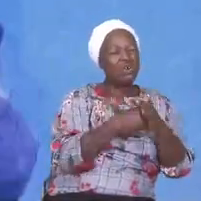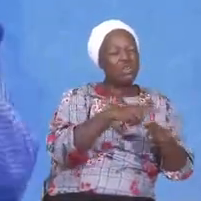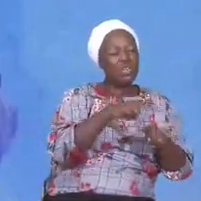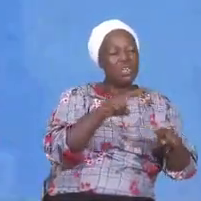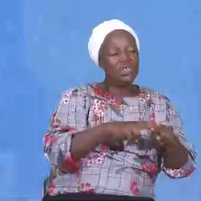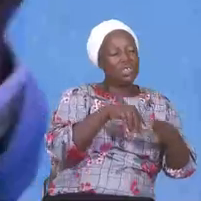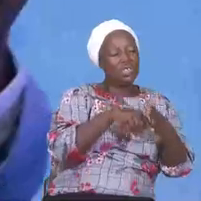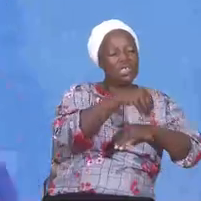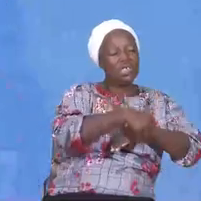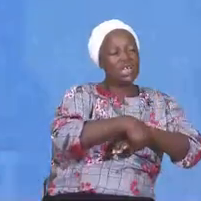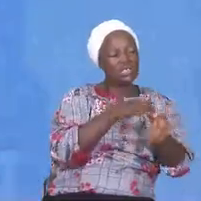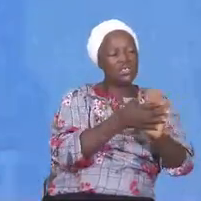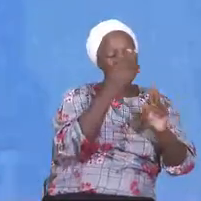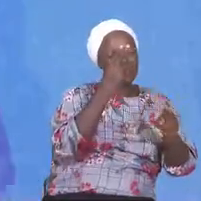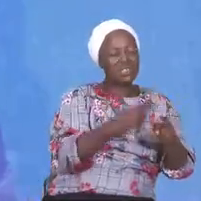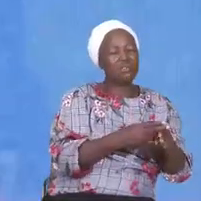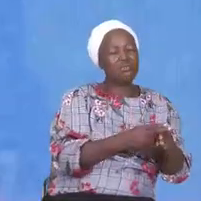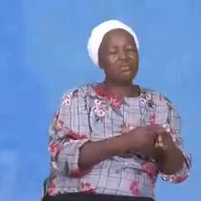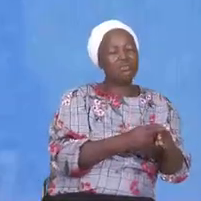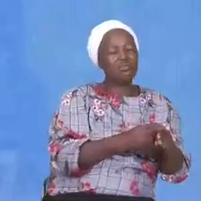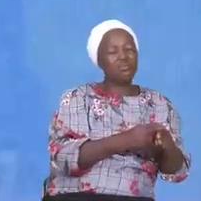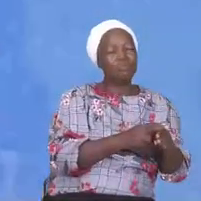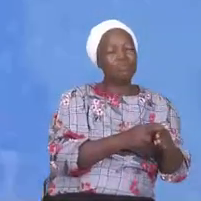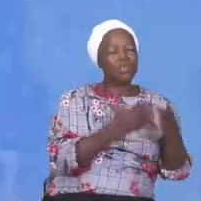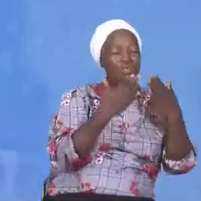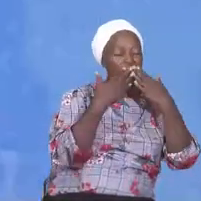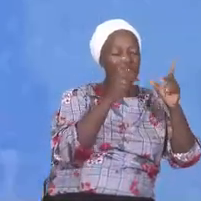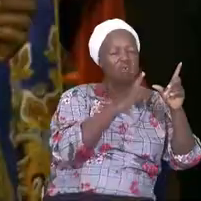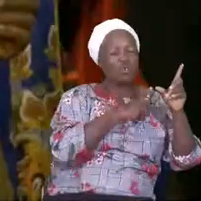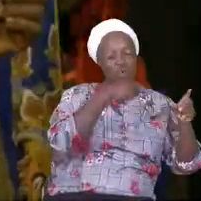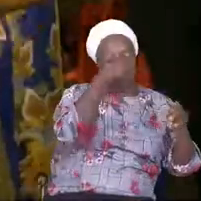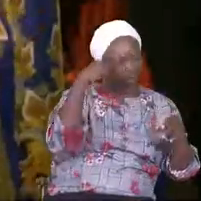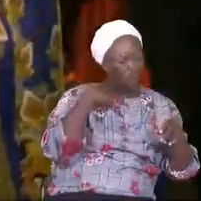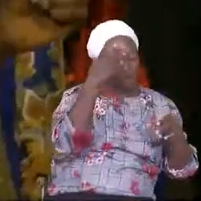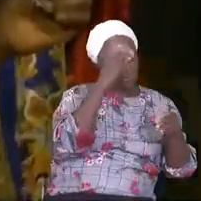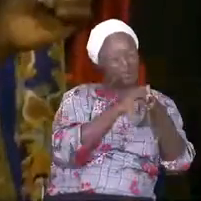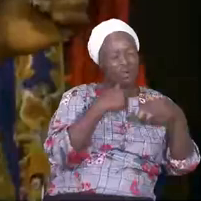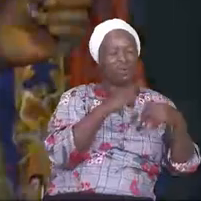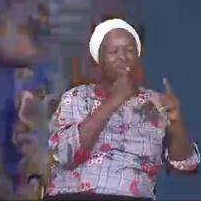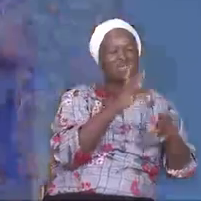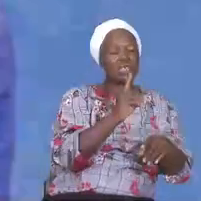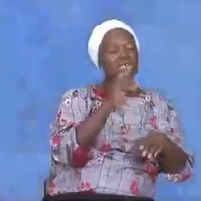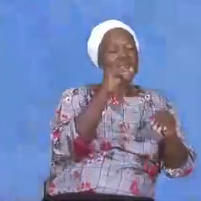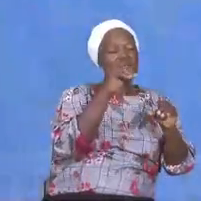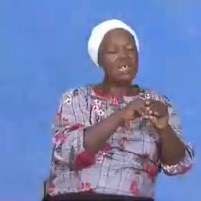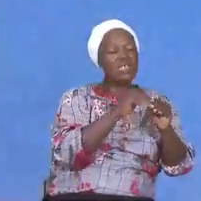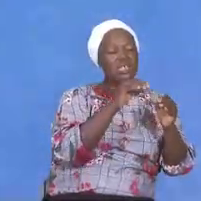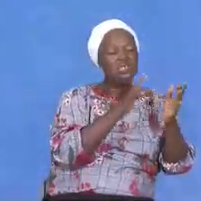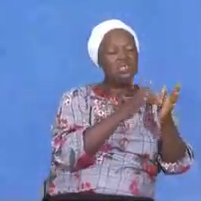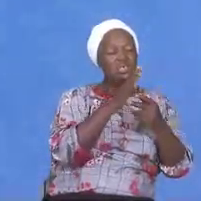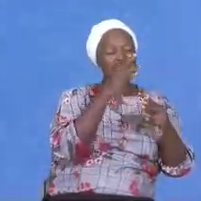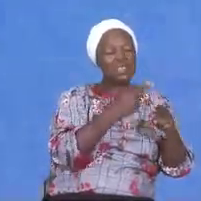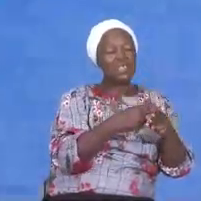vie, partout, dans toutes les nations, cette nuit, au nom de Jésus. Merci